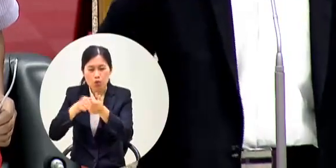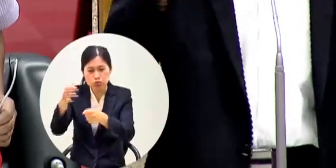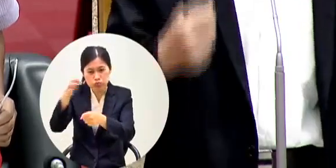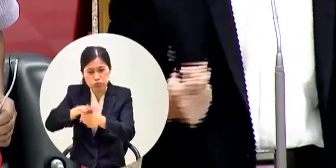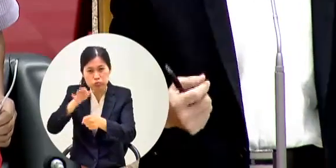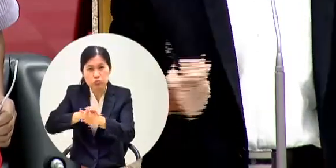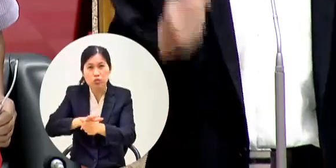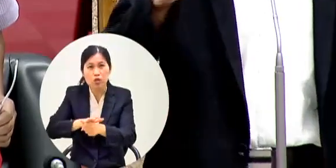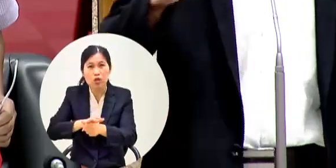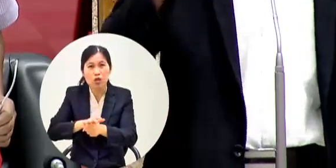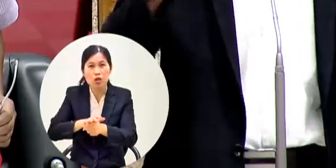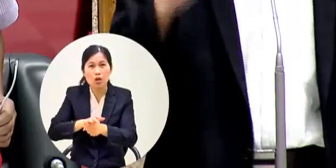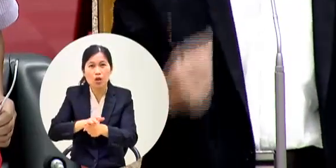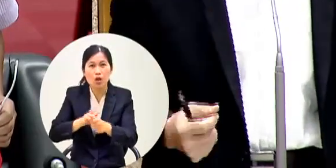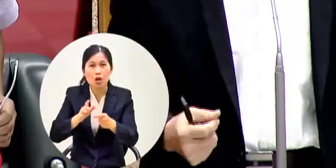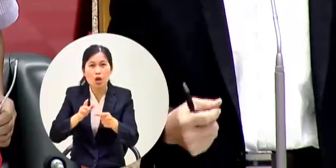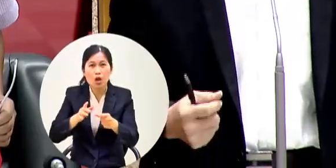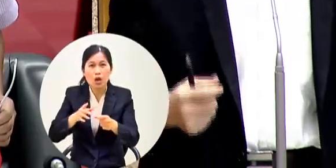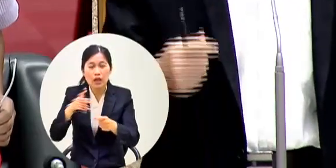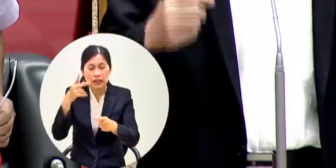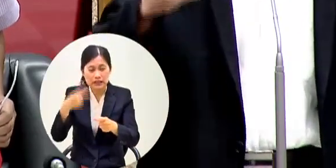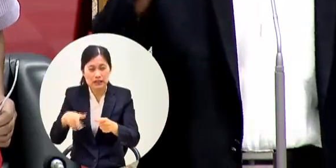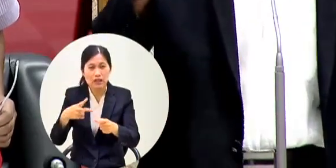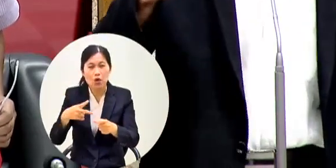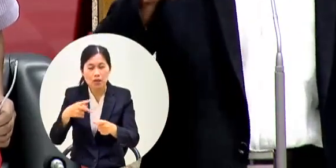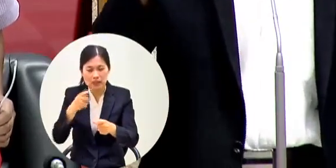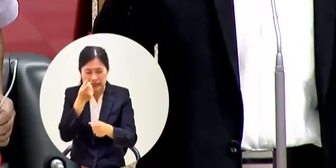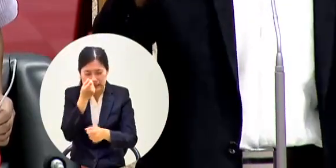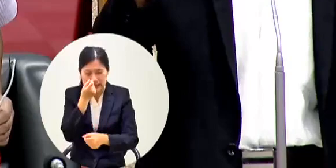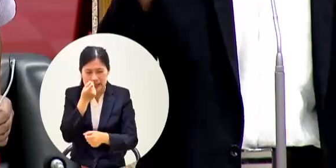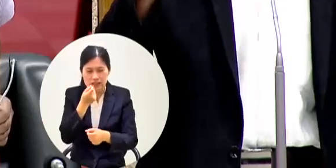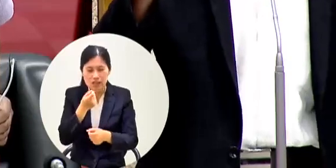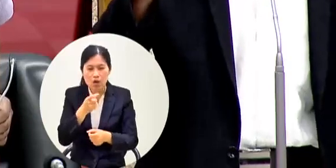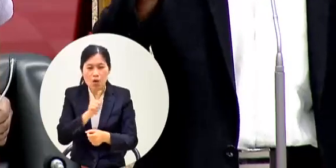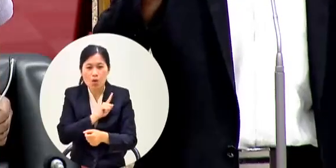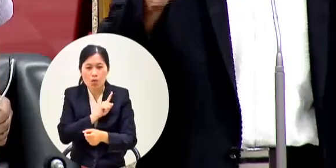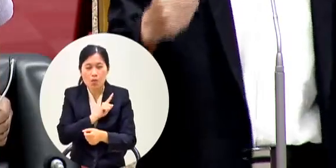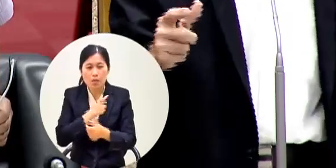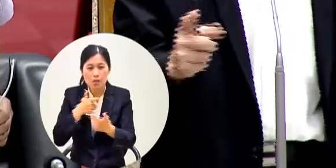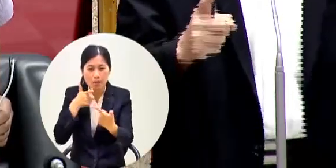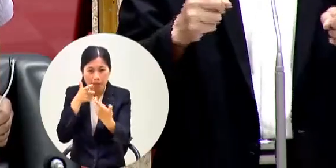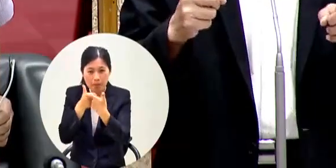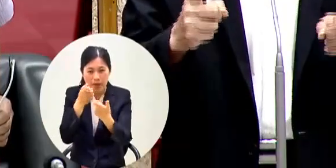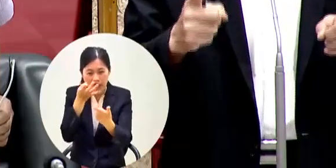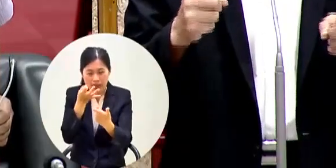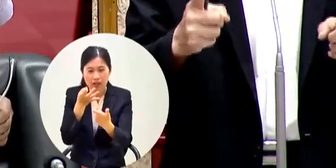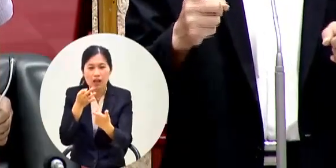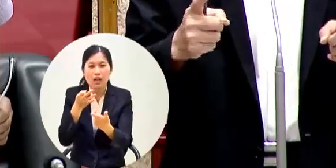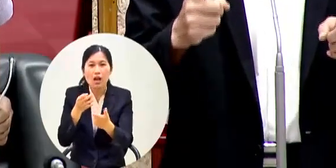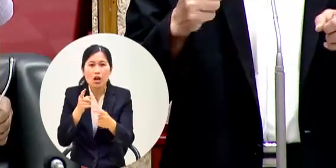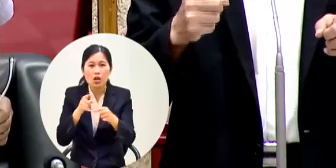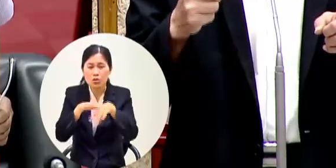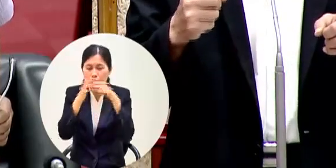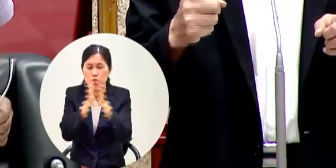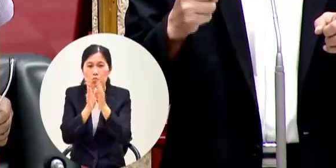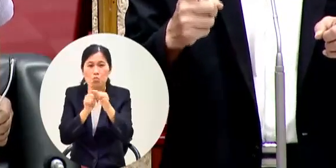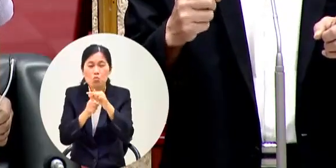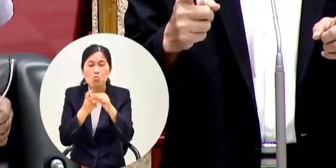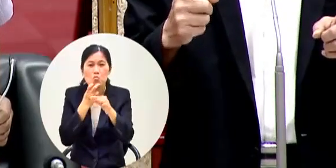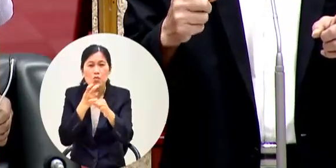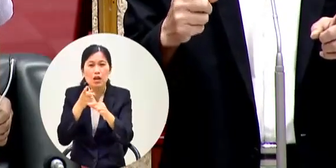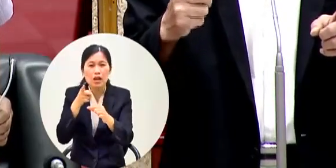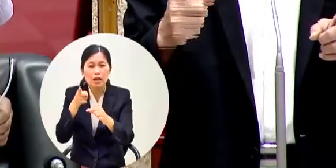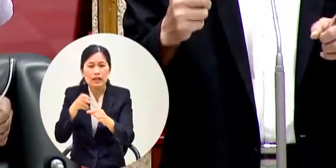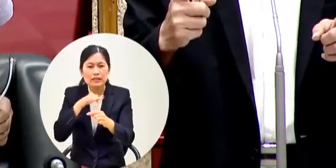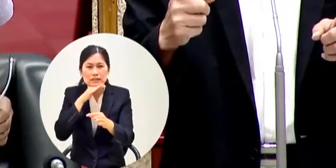们也有就原乡的部分呢，向内政部去申请这个。地基土重测的一个计划经费补